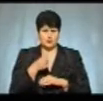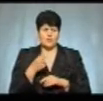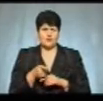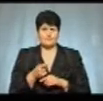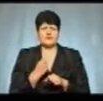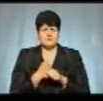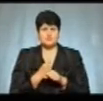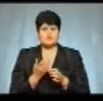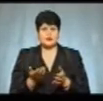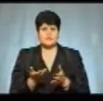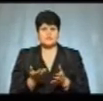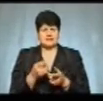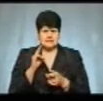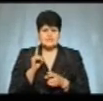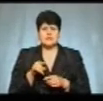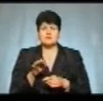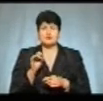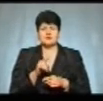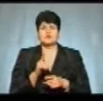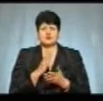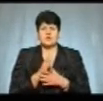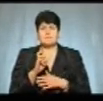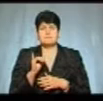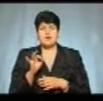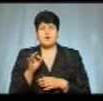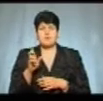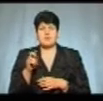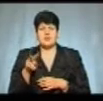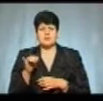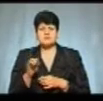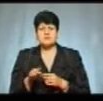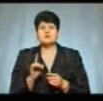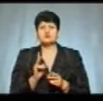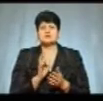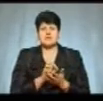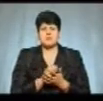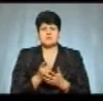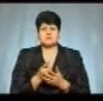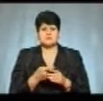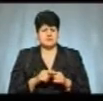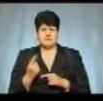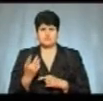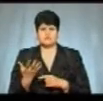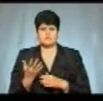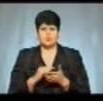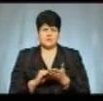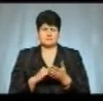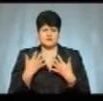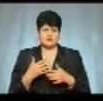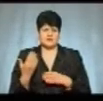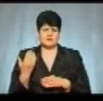вони працювали, знали про те, що є такий біобластер, який, в принципі, такою діяльністю займається. Чи це вони вперше? Тому що приписи також їм вже не